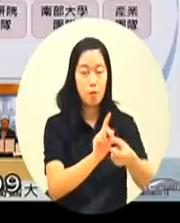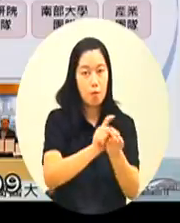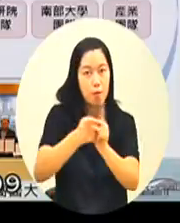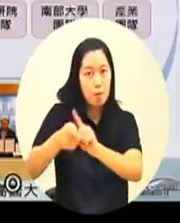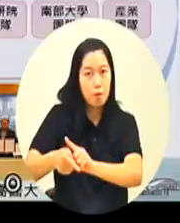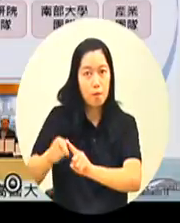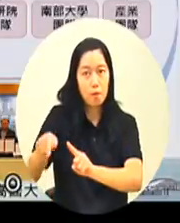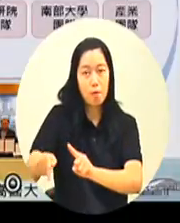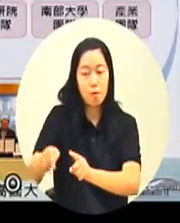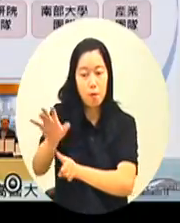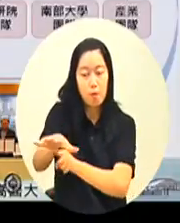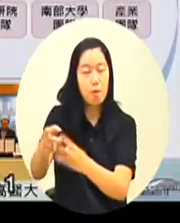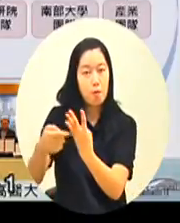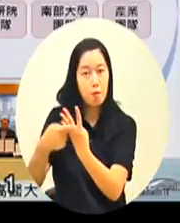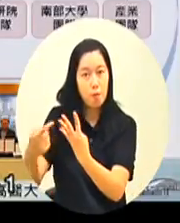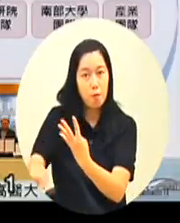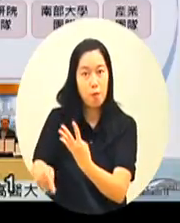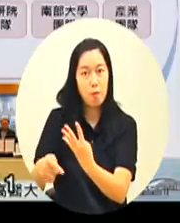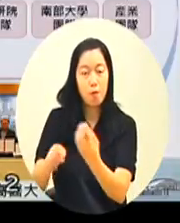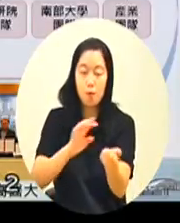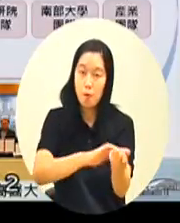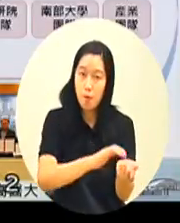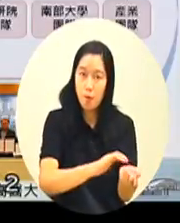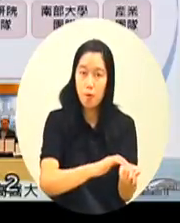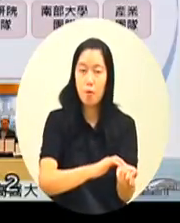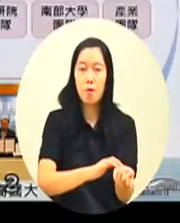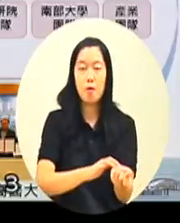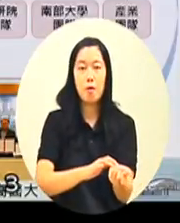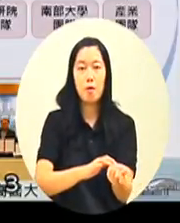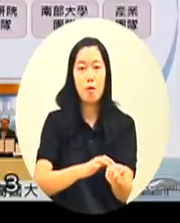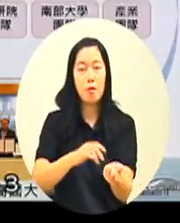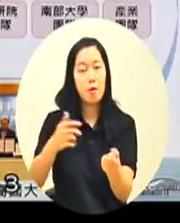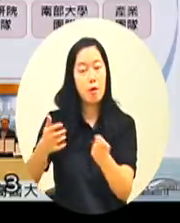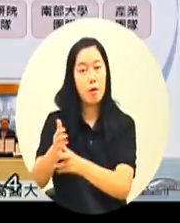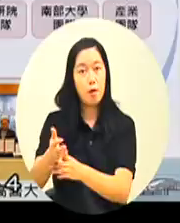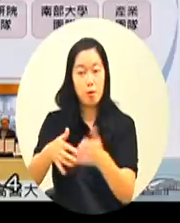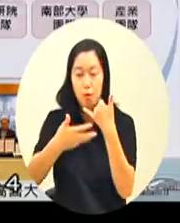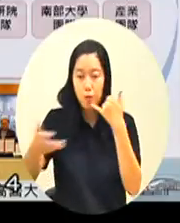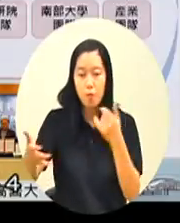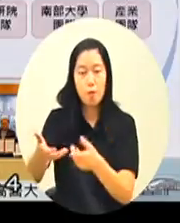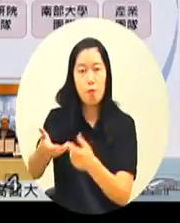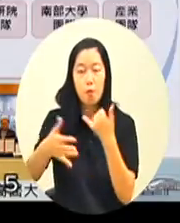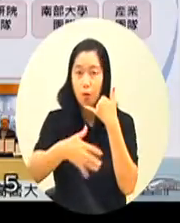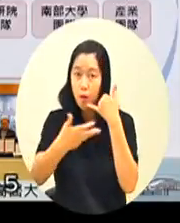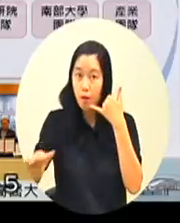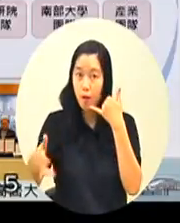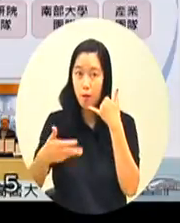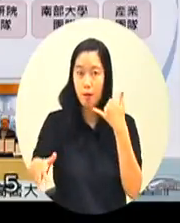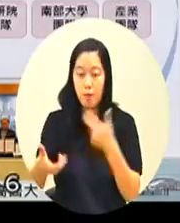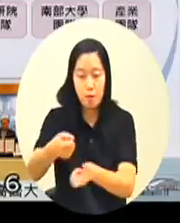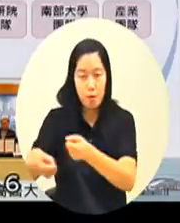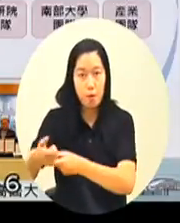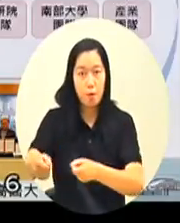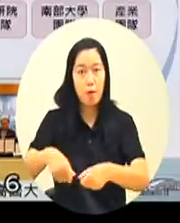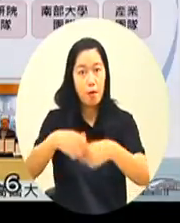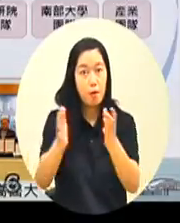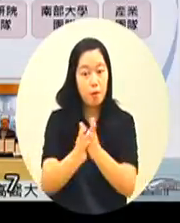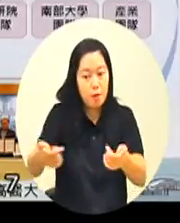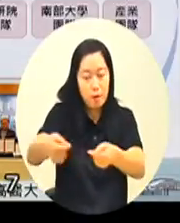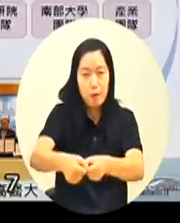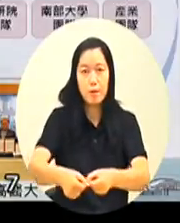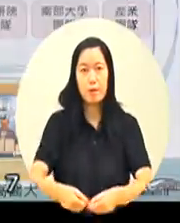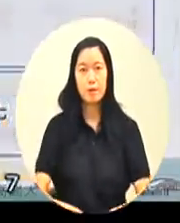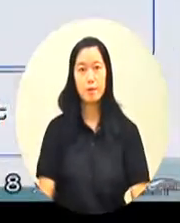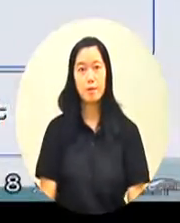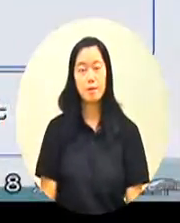上、金属产业上、医疗器材上以及海洋产业上面，这边来共同做推动。那